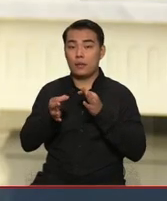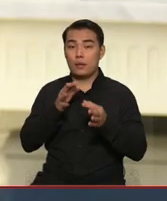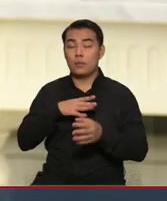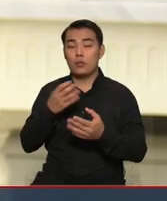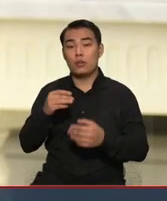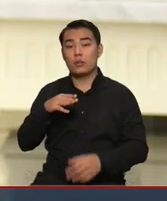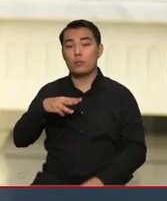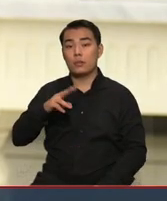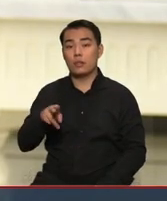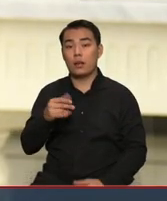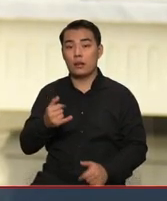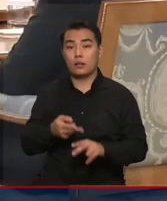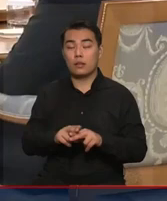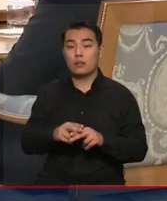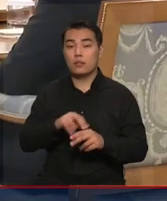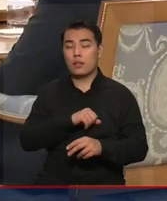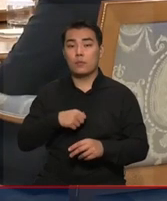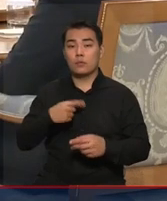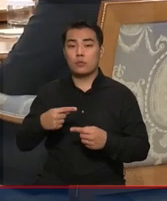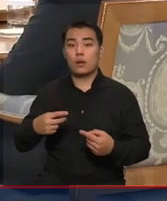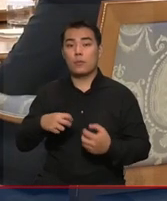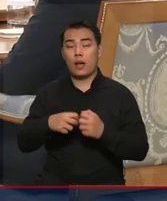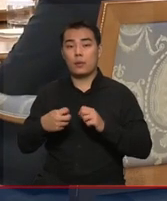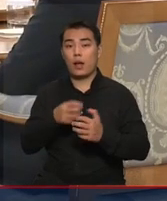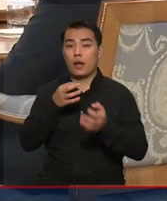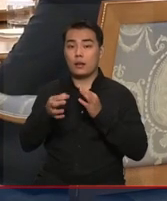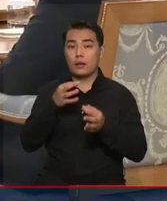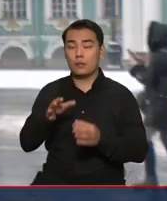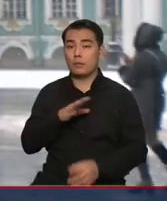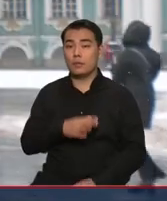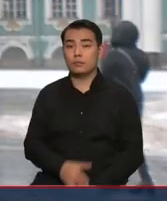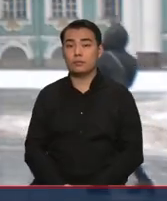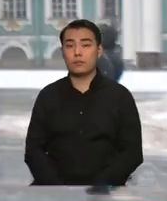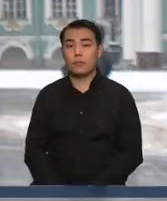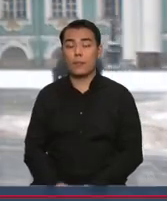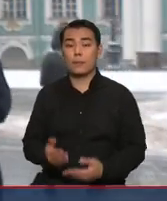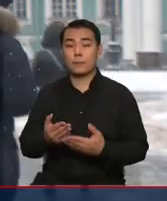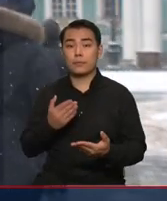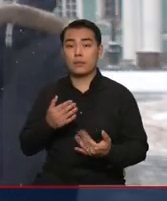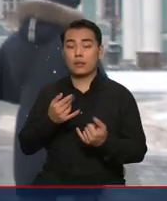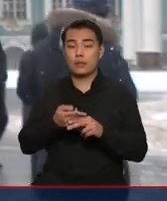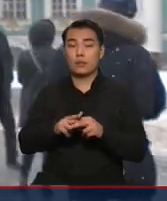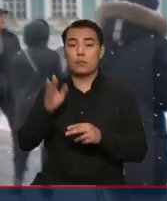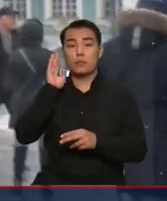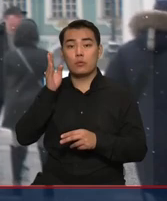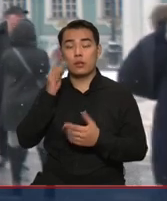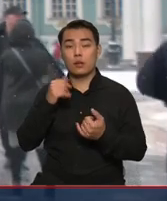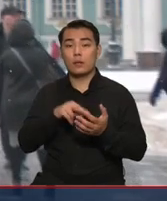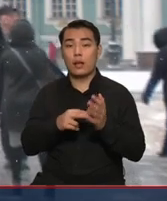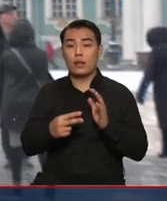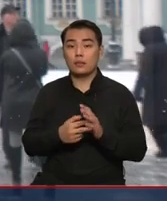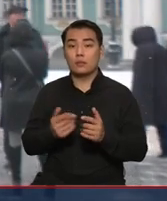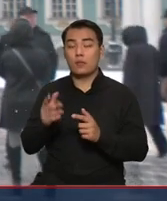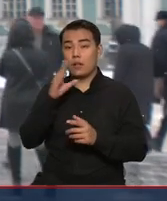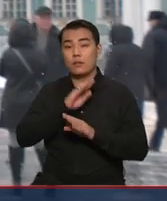ТМД аясындағы ықпалдастықтың өзекті мәселелері жөнінде пікір алмасты. Өткенге үңілмей келешекті бағдарлау мүмкін емес.